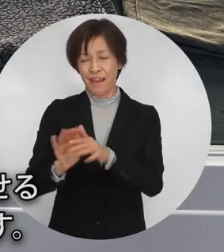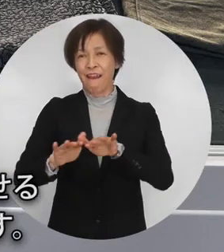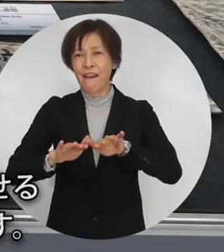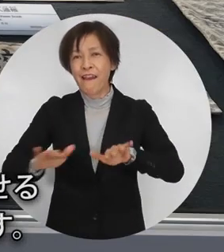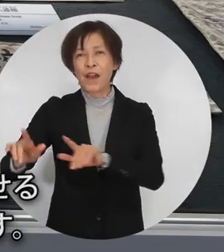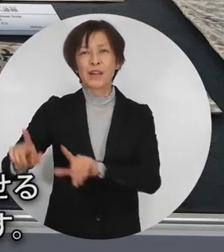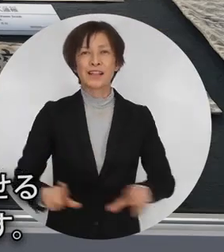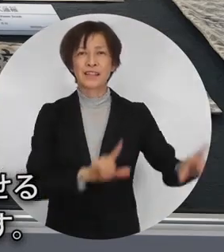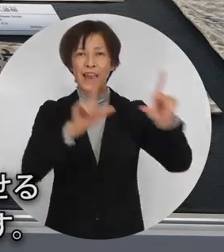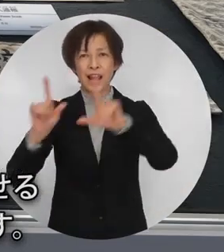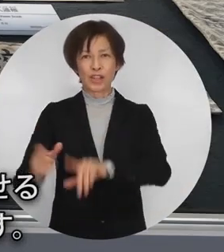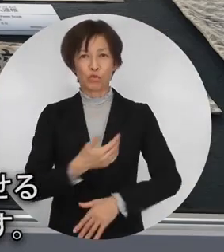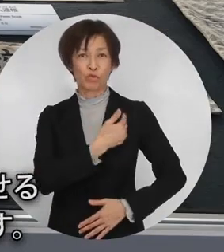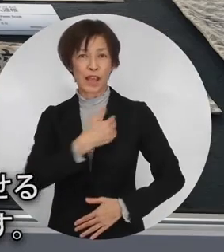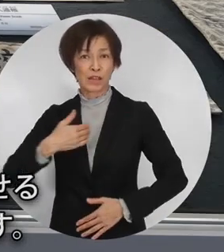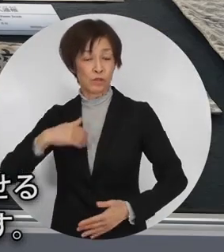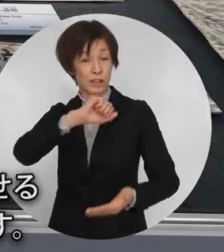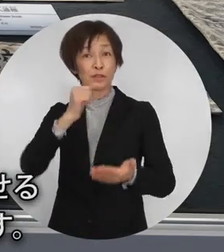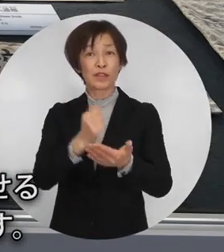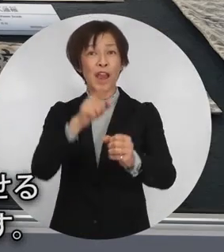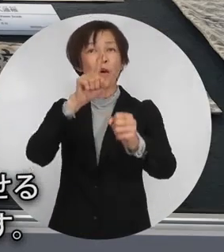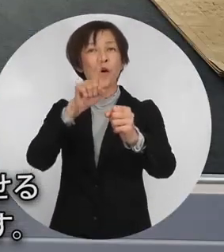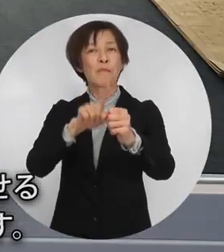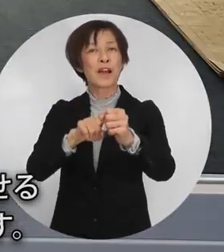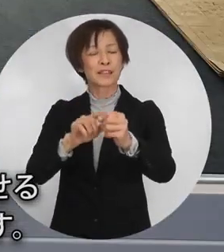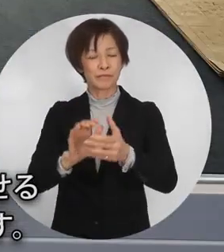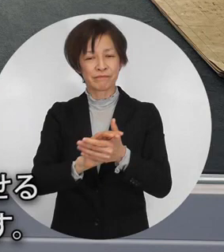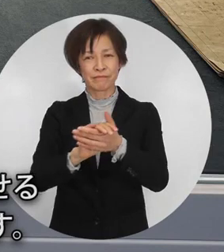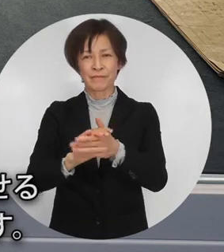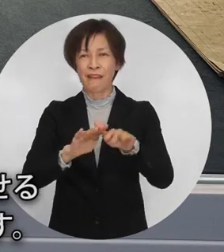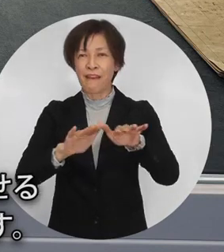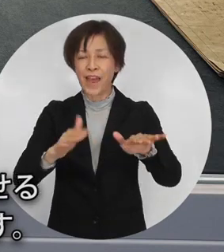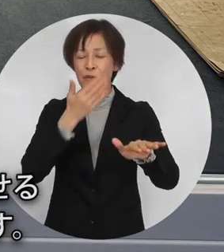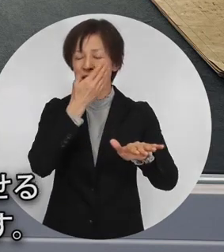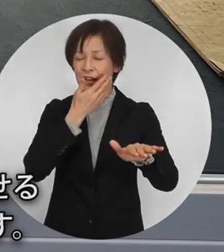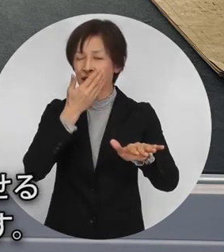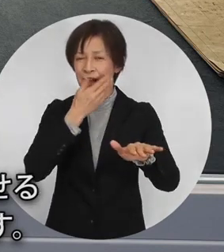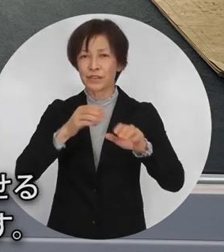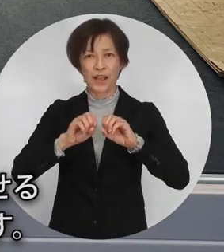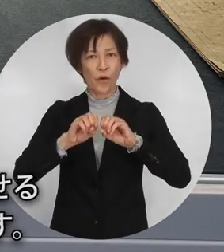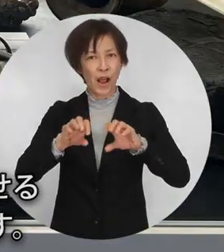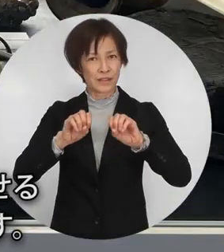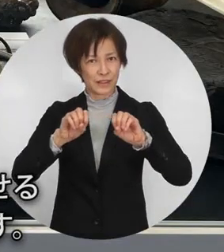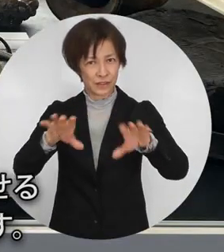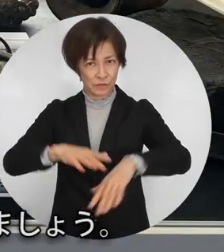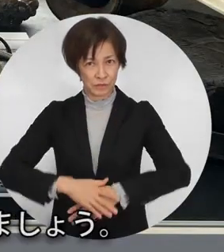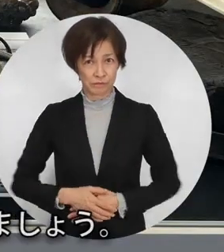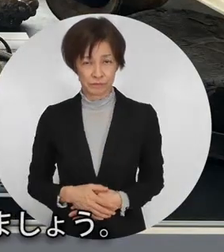らせる社会の実現を目指し、平和の大切さを発信し続けます。